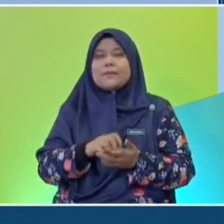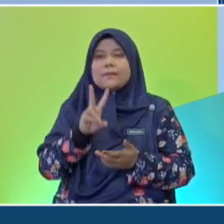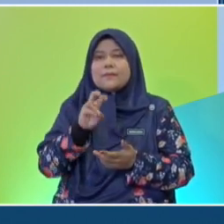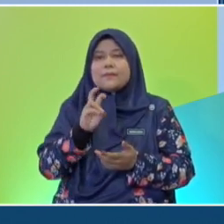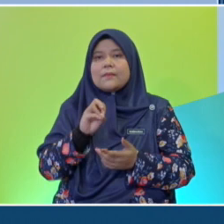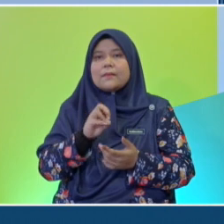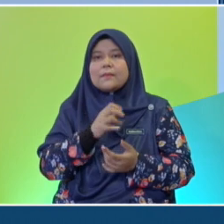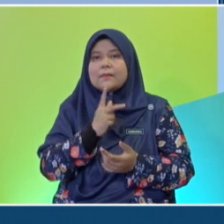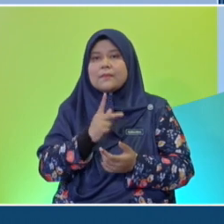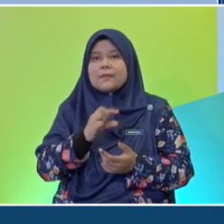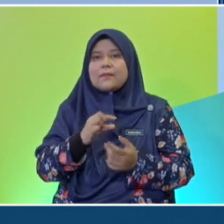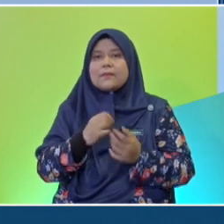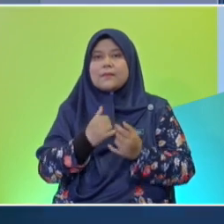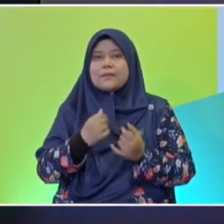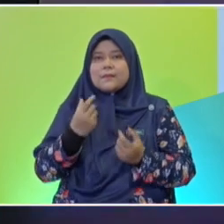kg